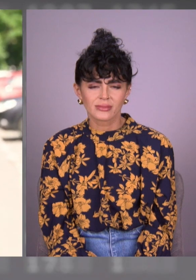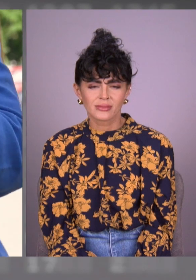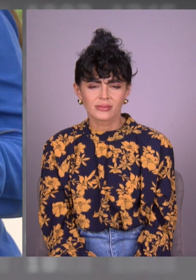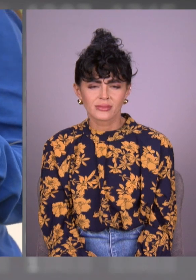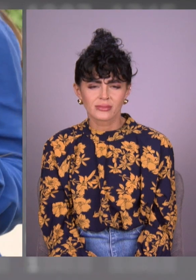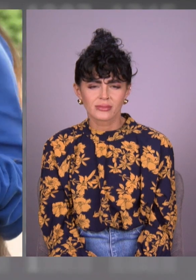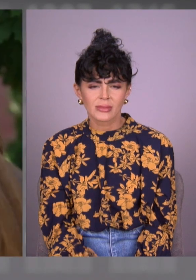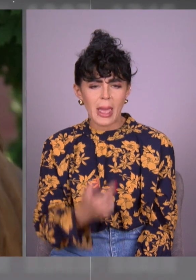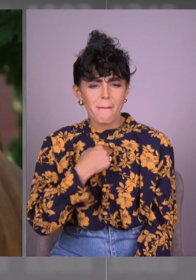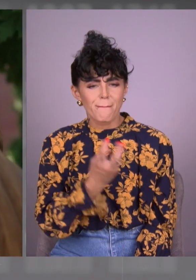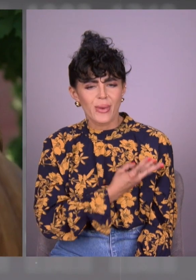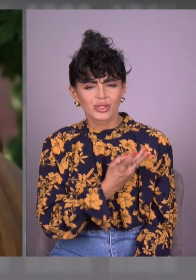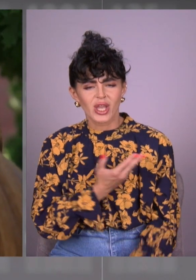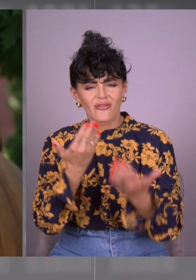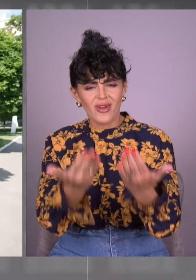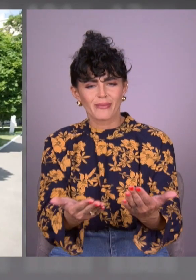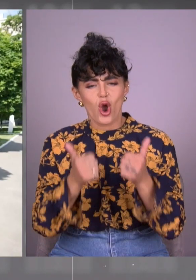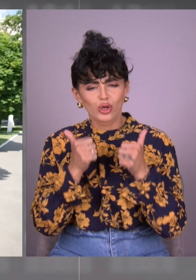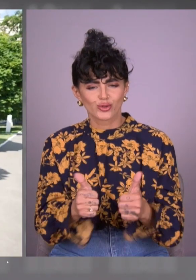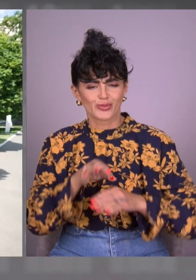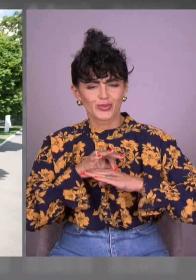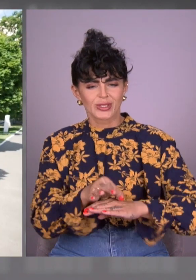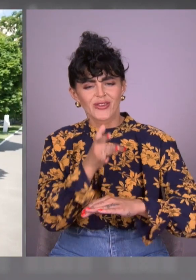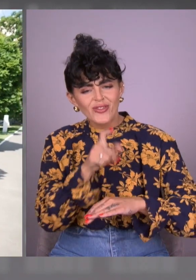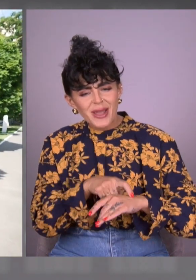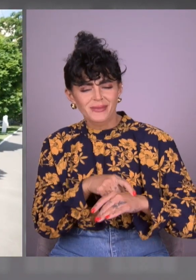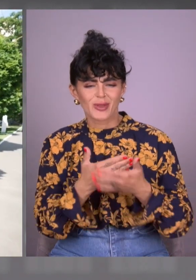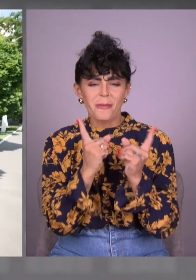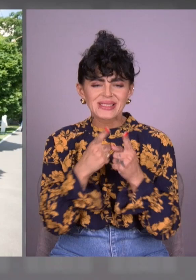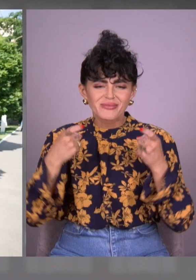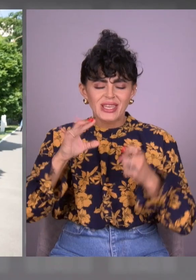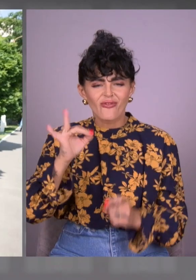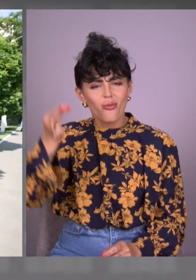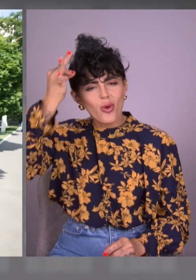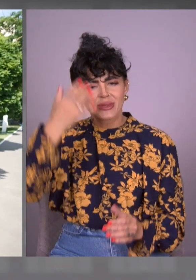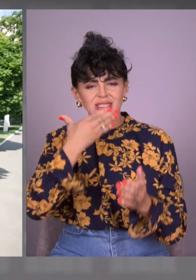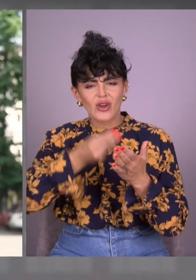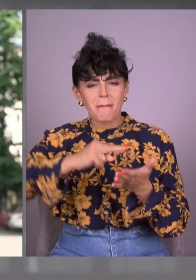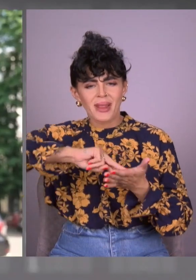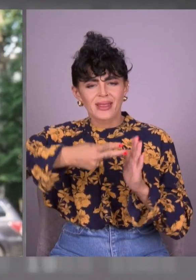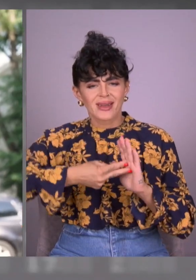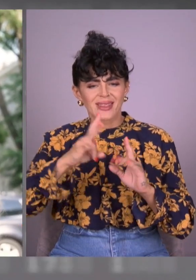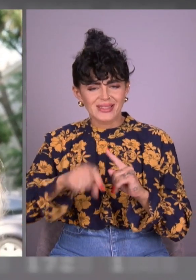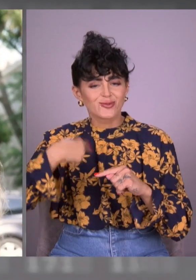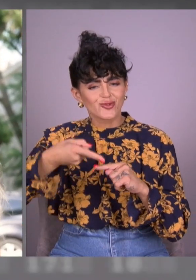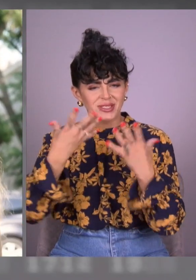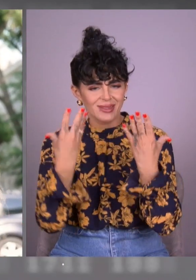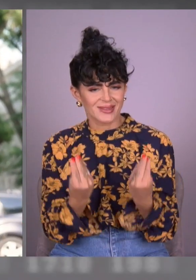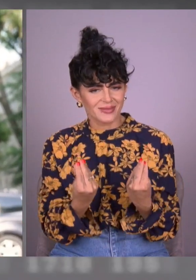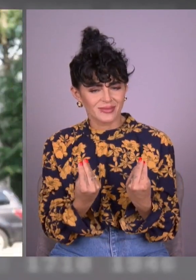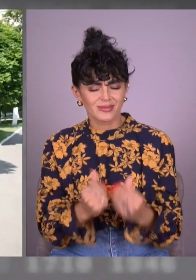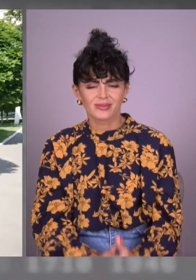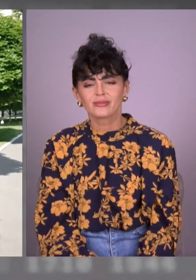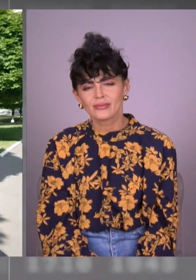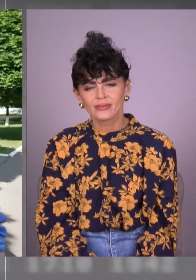Давай. Я бажаю вам гарно провести час. Посміятися, щось згадати і спланувати там наступний день. Добре? Так, так. Добре, домовились?